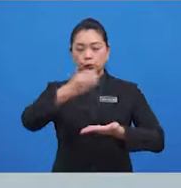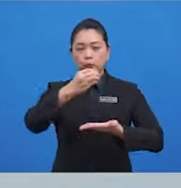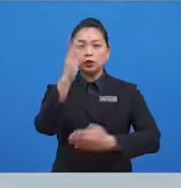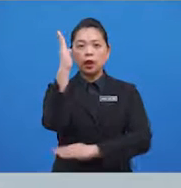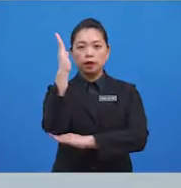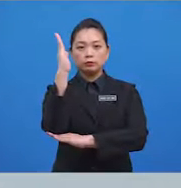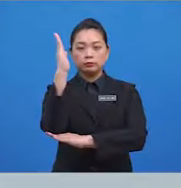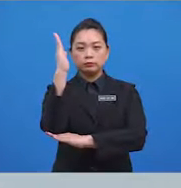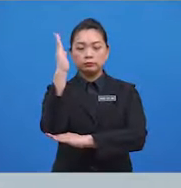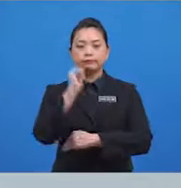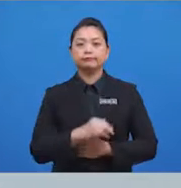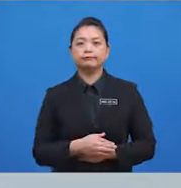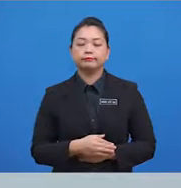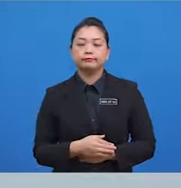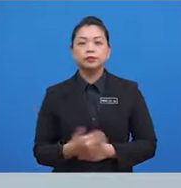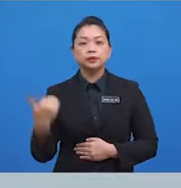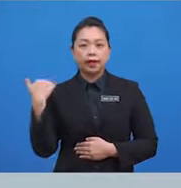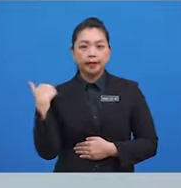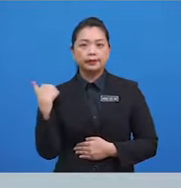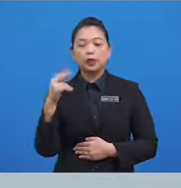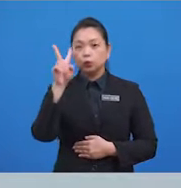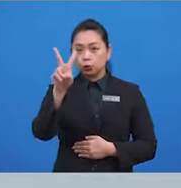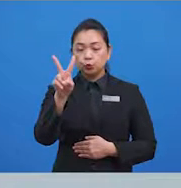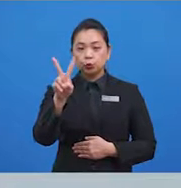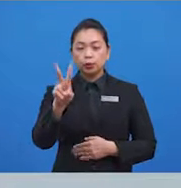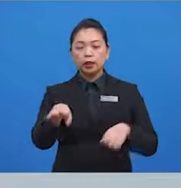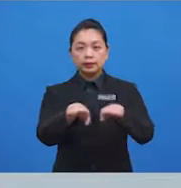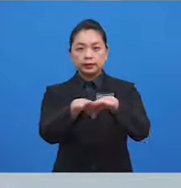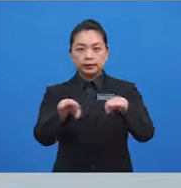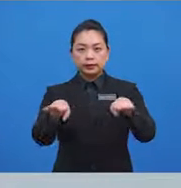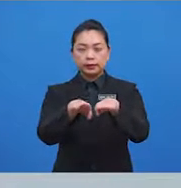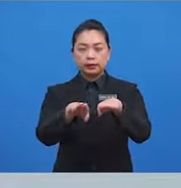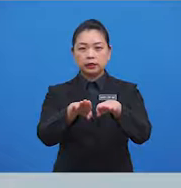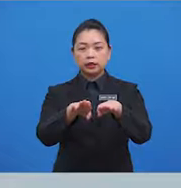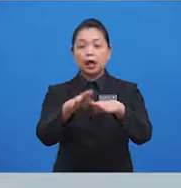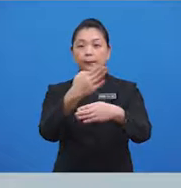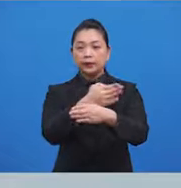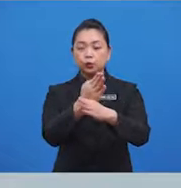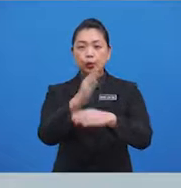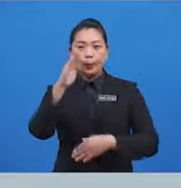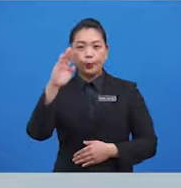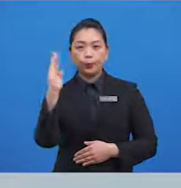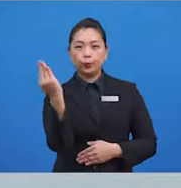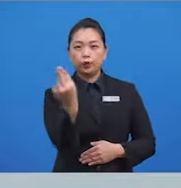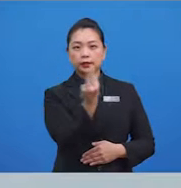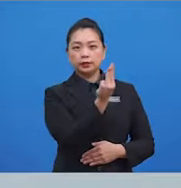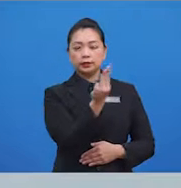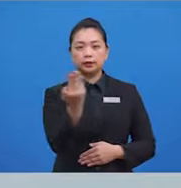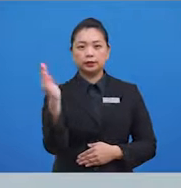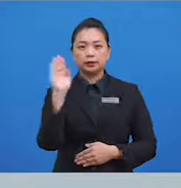tegak. Silinder mempunyai dua tapak rata berbentuk bulatan yang kongruen dan